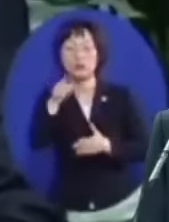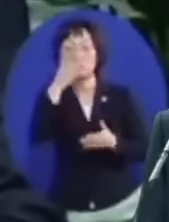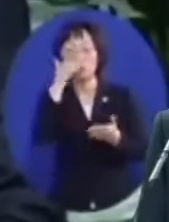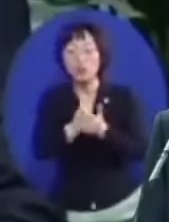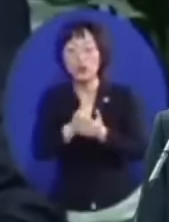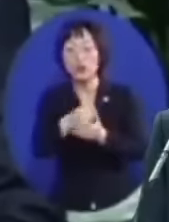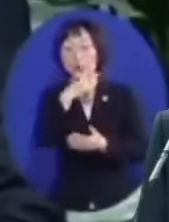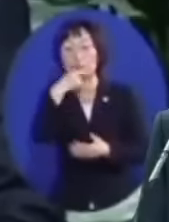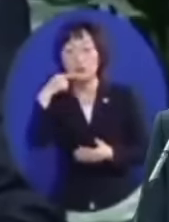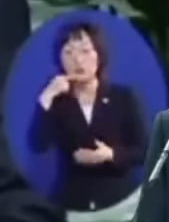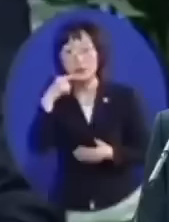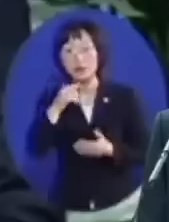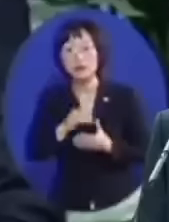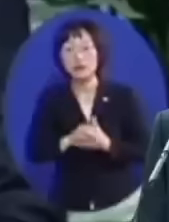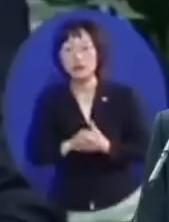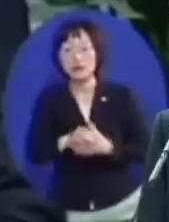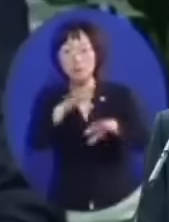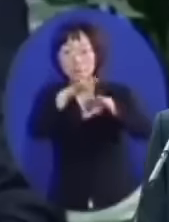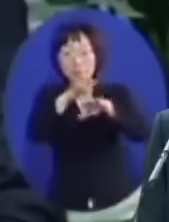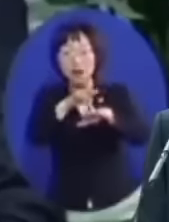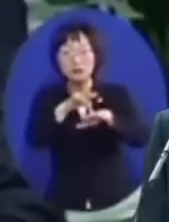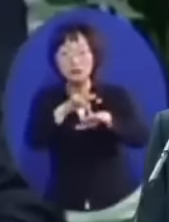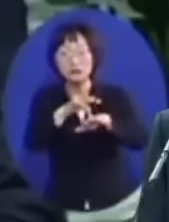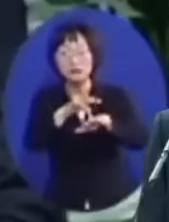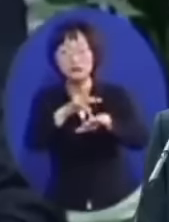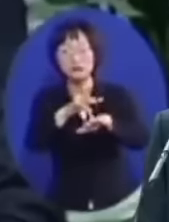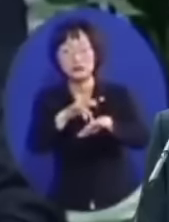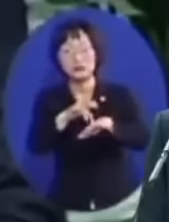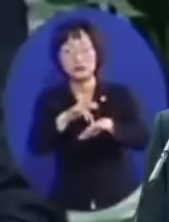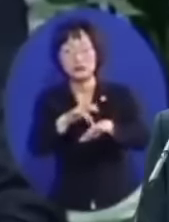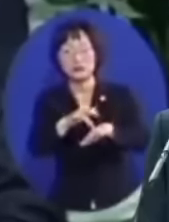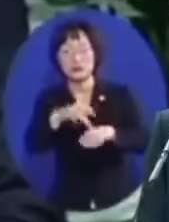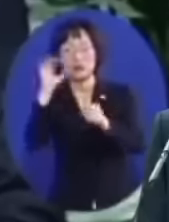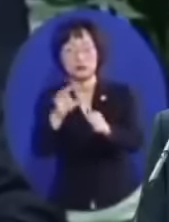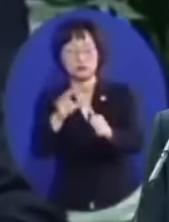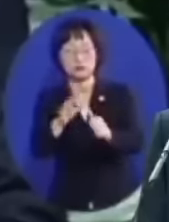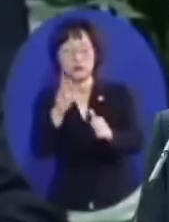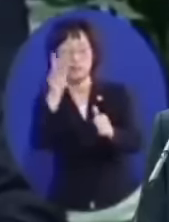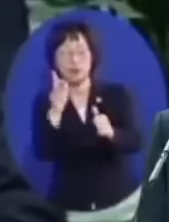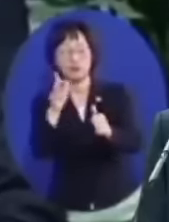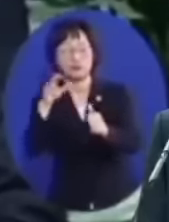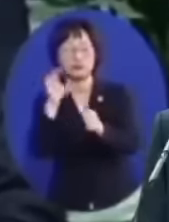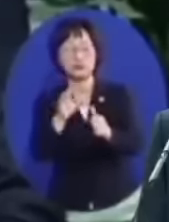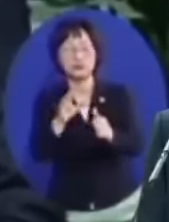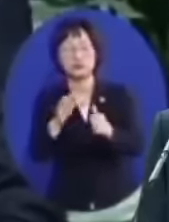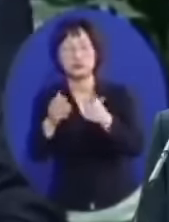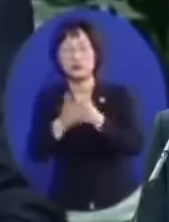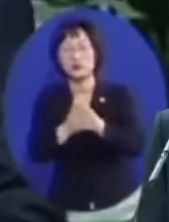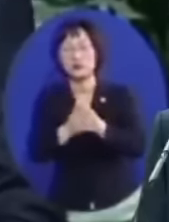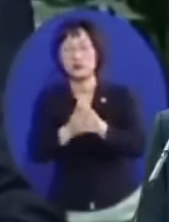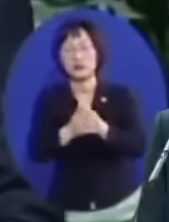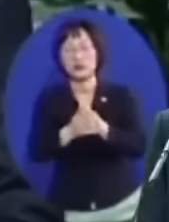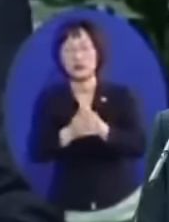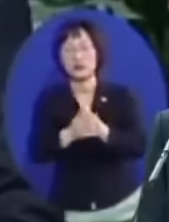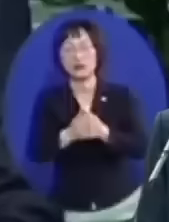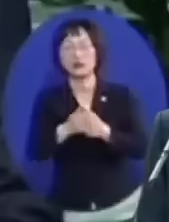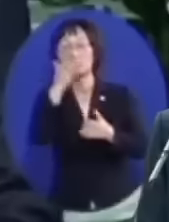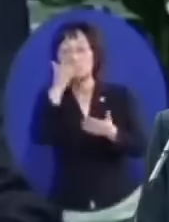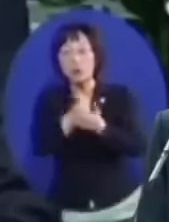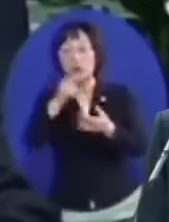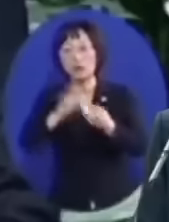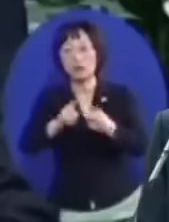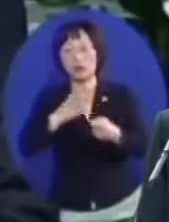빚을 마귀는 강압을 하고 협박을 하는 것입니다. 그 죄의 빚을 예수님이 다 청산해